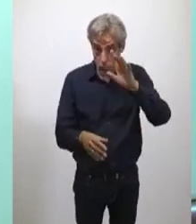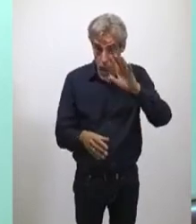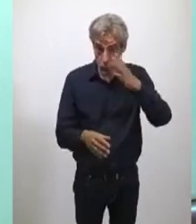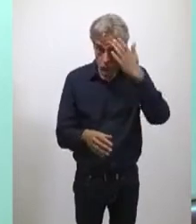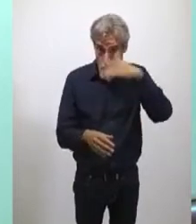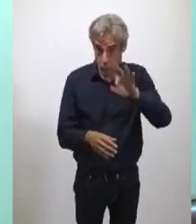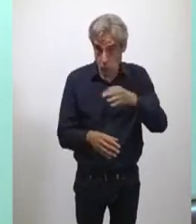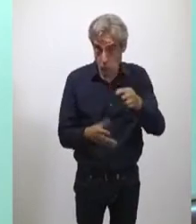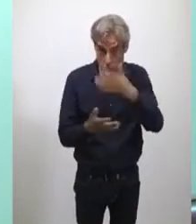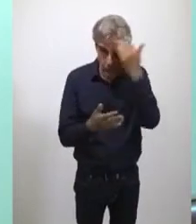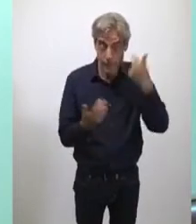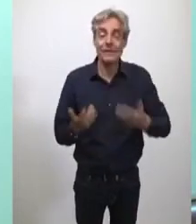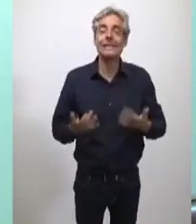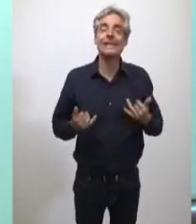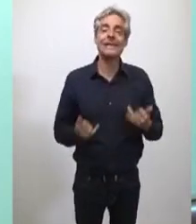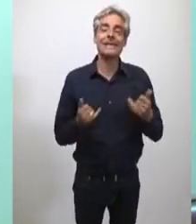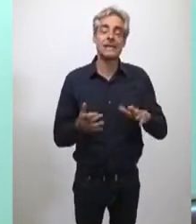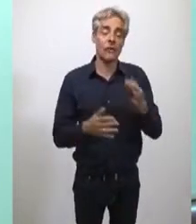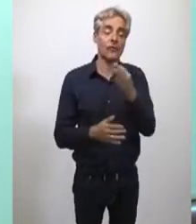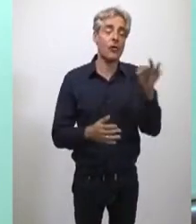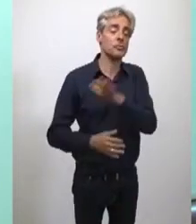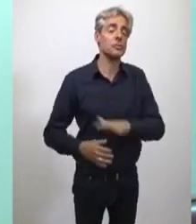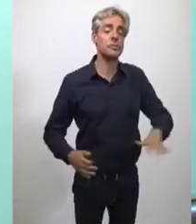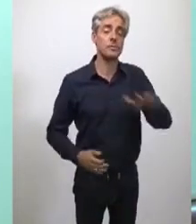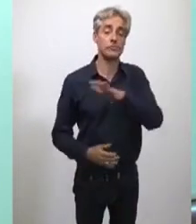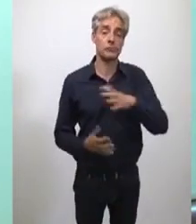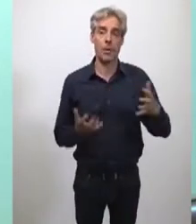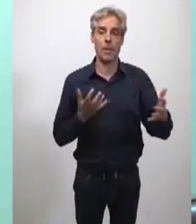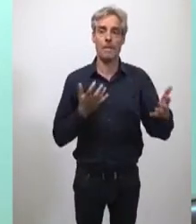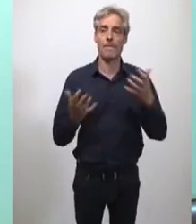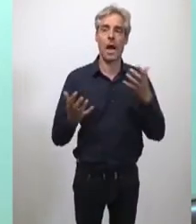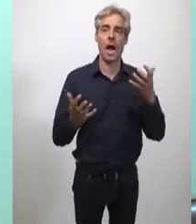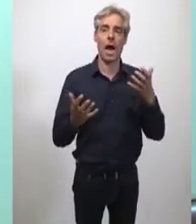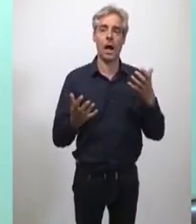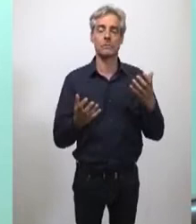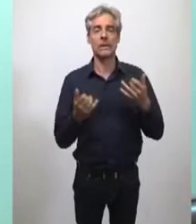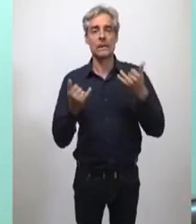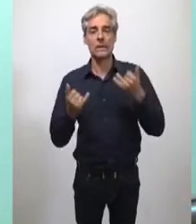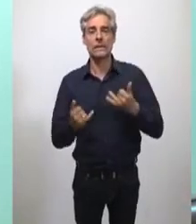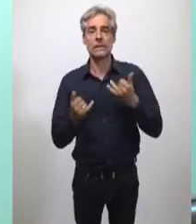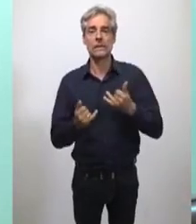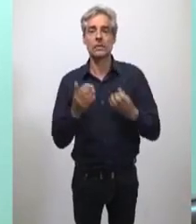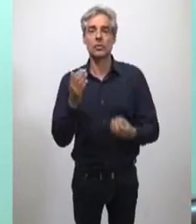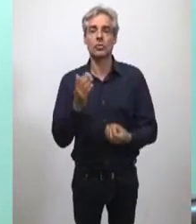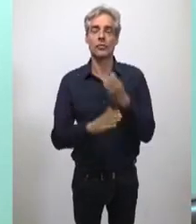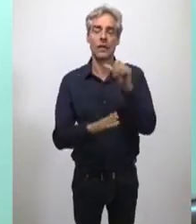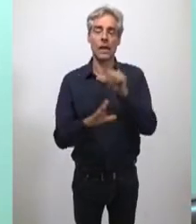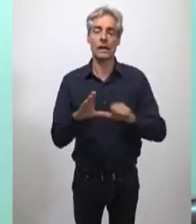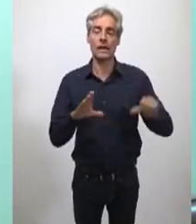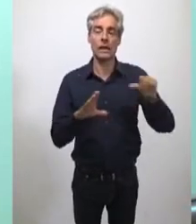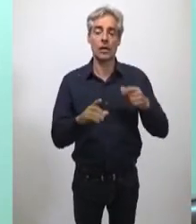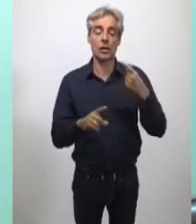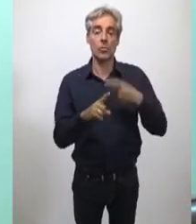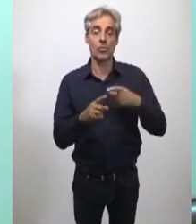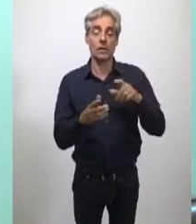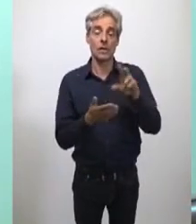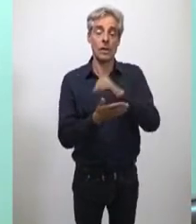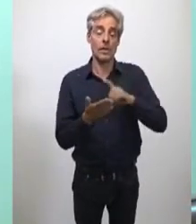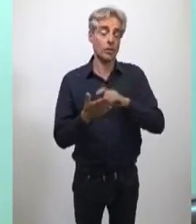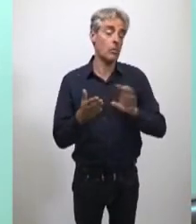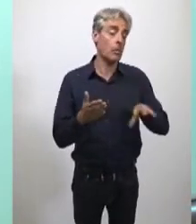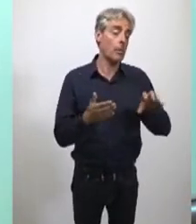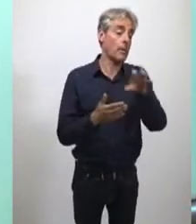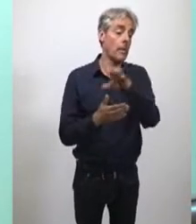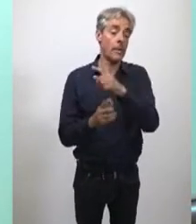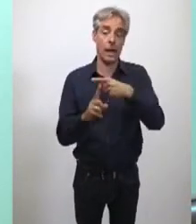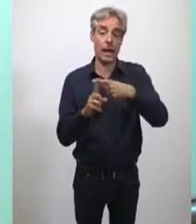de la même manière que sur l'ensemble du territoire et à plus forte raison le territoire de Nouvelle-Aquitaine et nos départements voisins, les